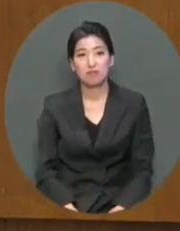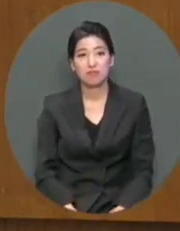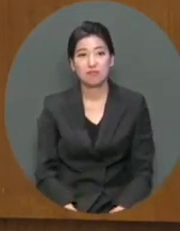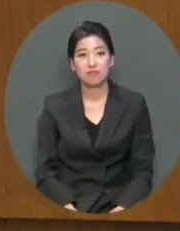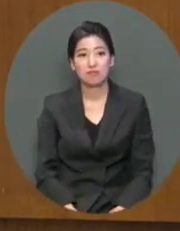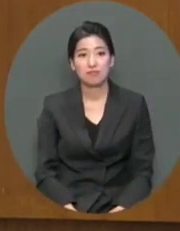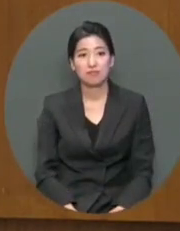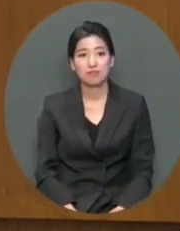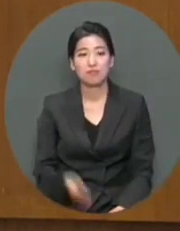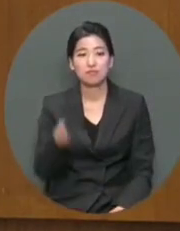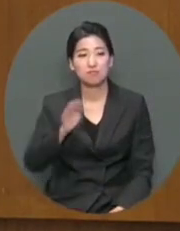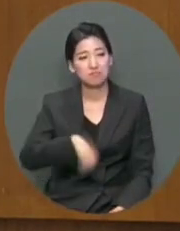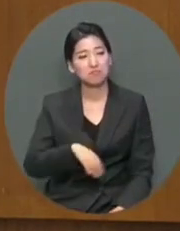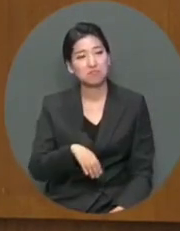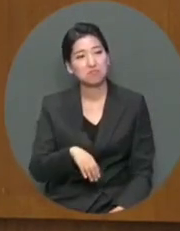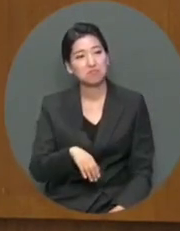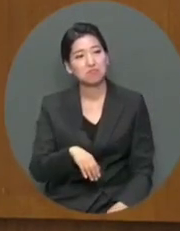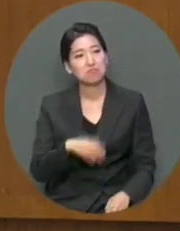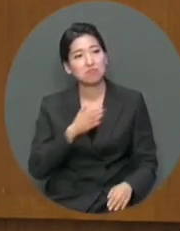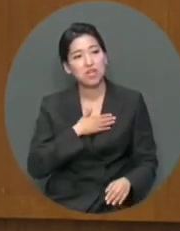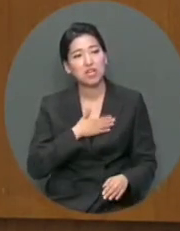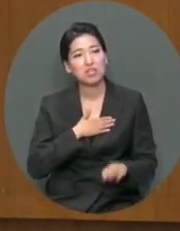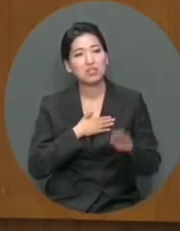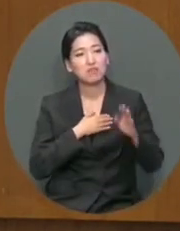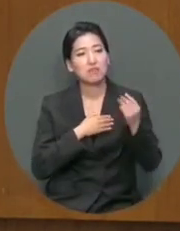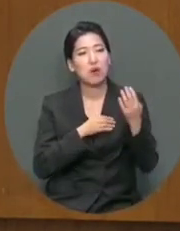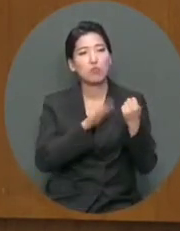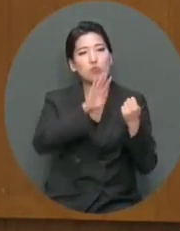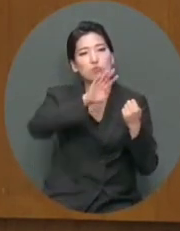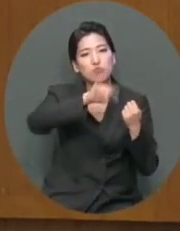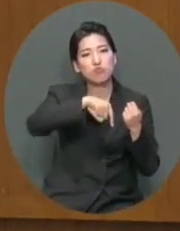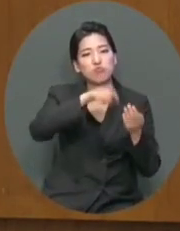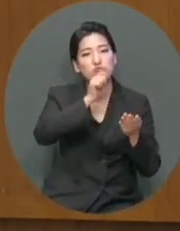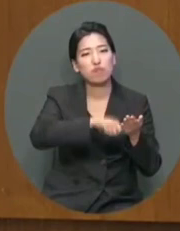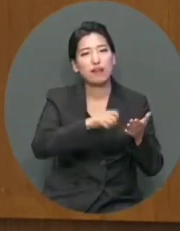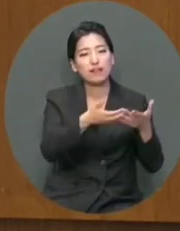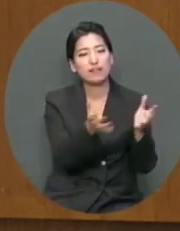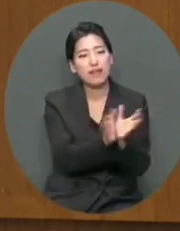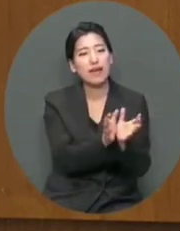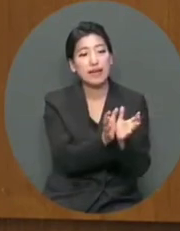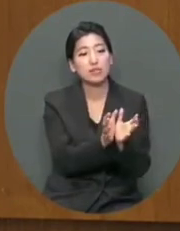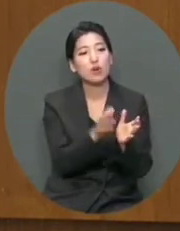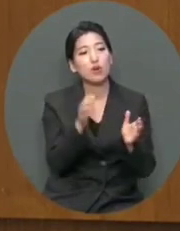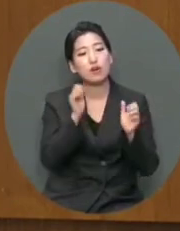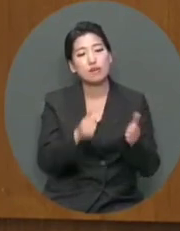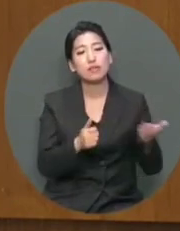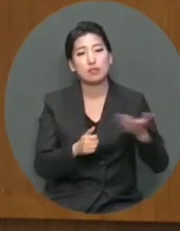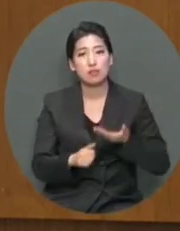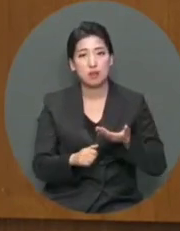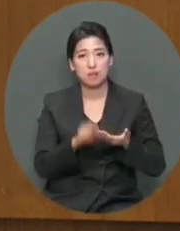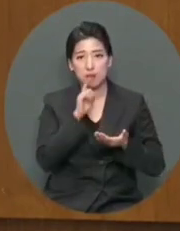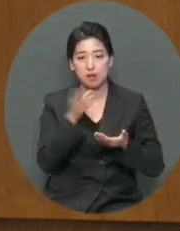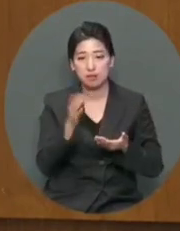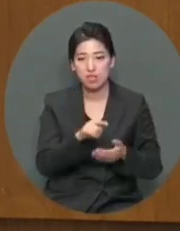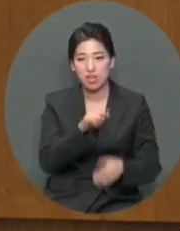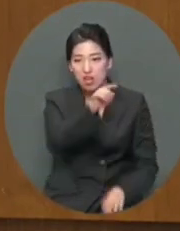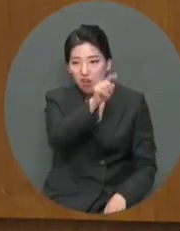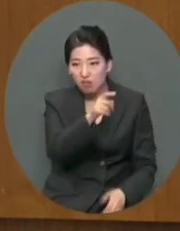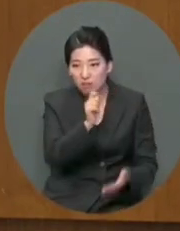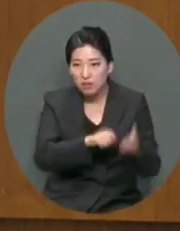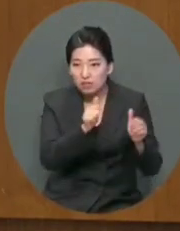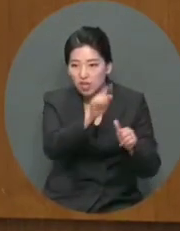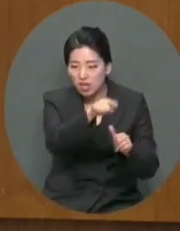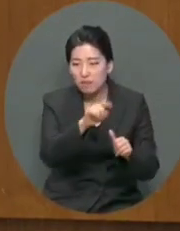그냥 몇 부에서 나는 재판을 받았다 이런 방식으로 인식할 수 있는 상황이 저는 재판의